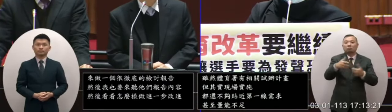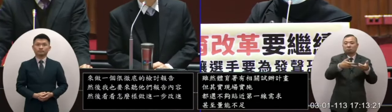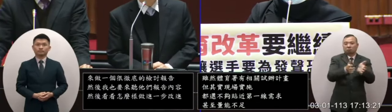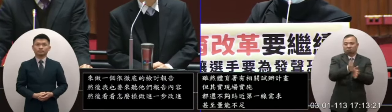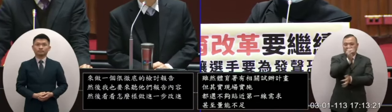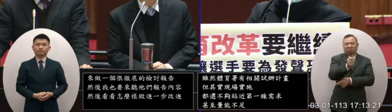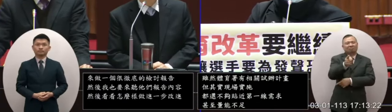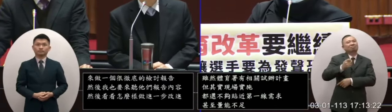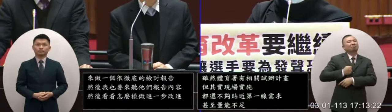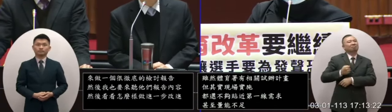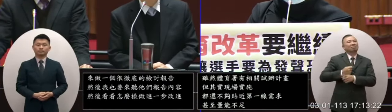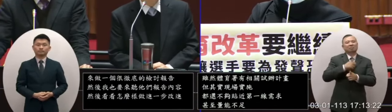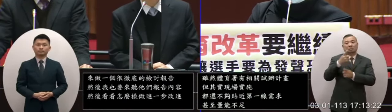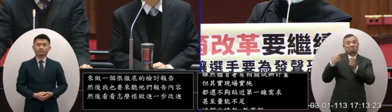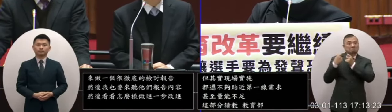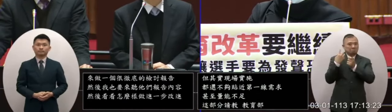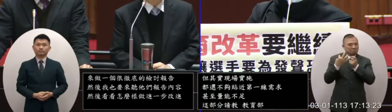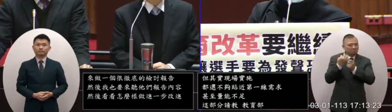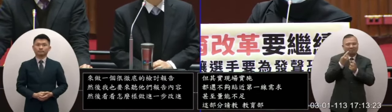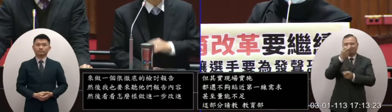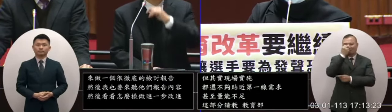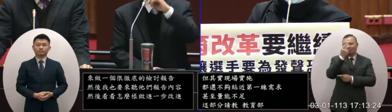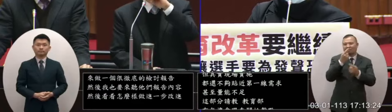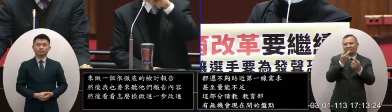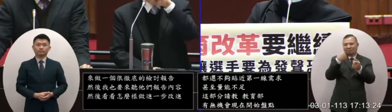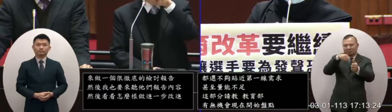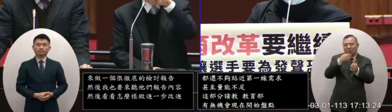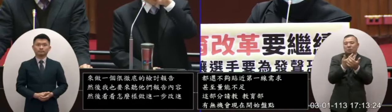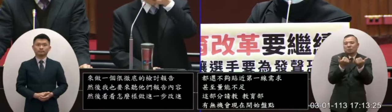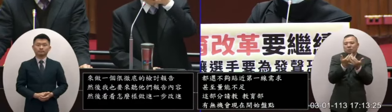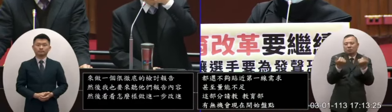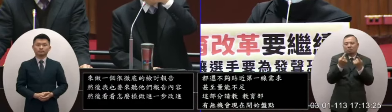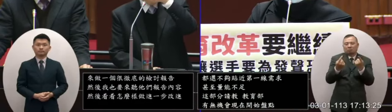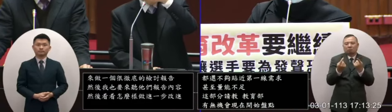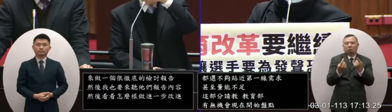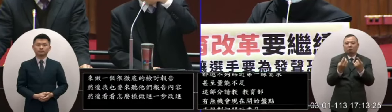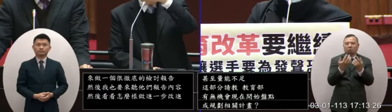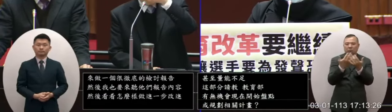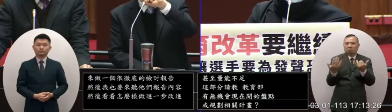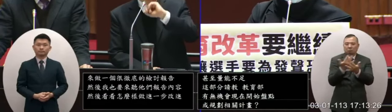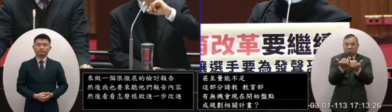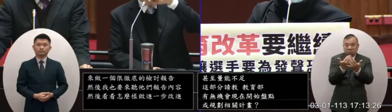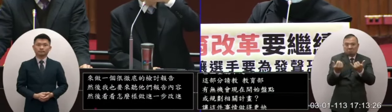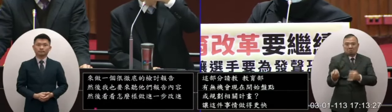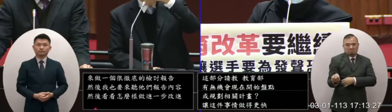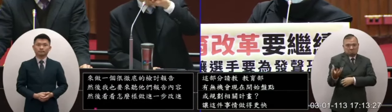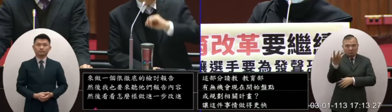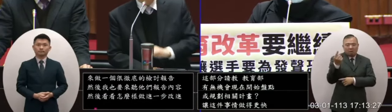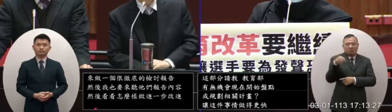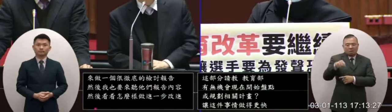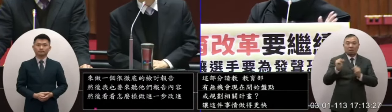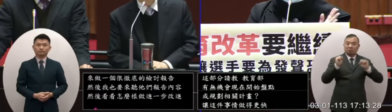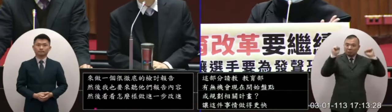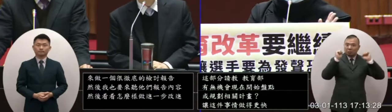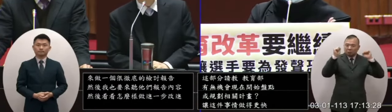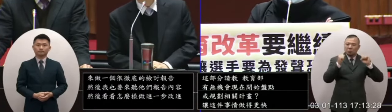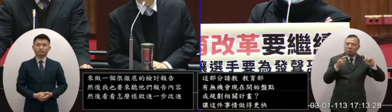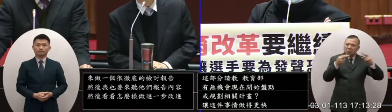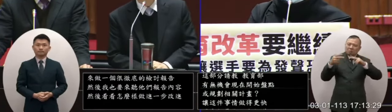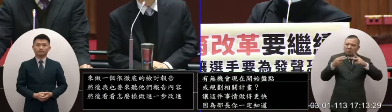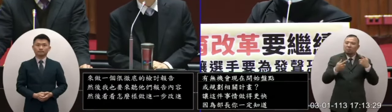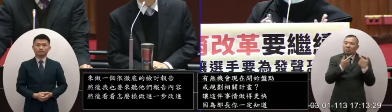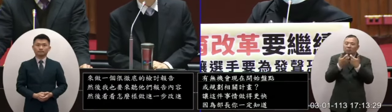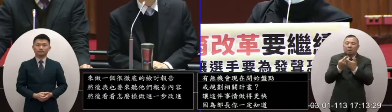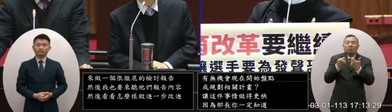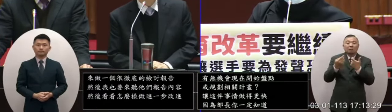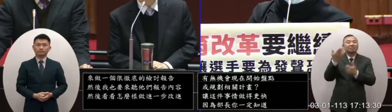定知道，这几年来关于特教生的数字一直上升，所以适应体育这件事情可能过往我们以为是给少数的特